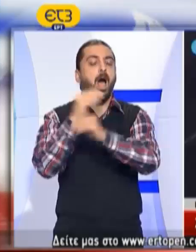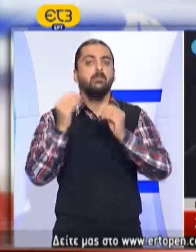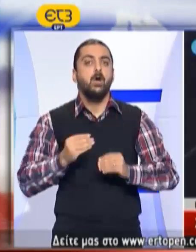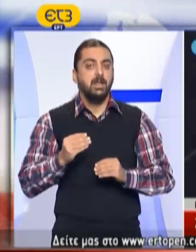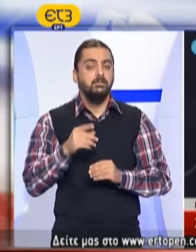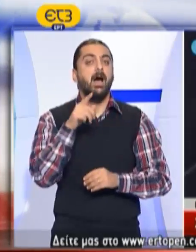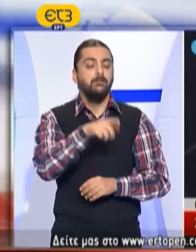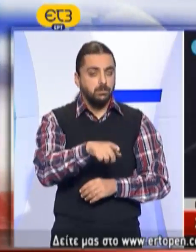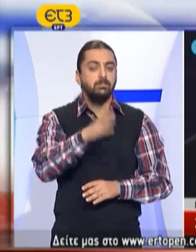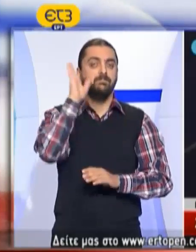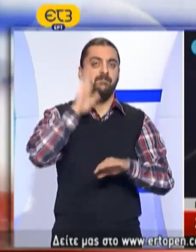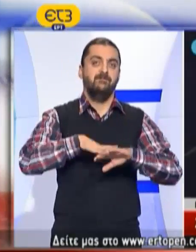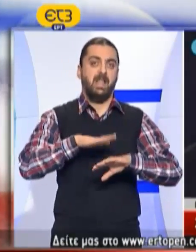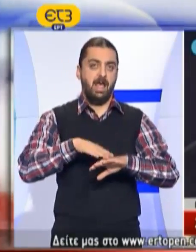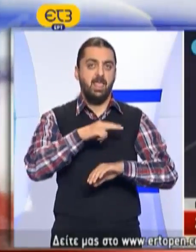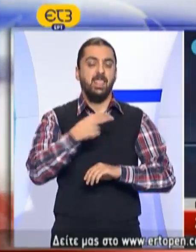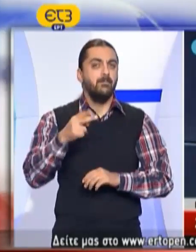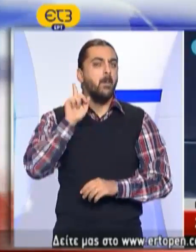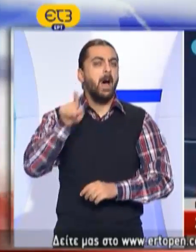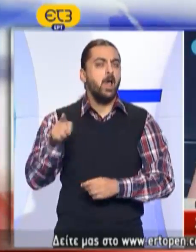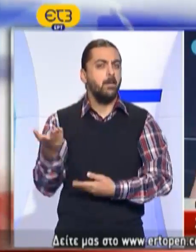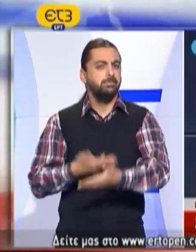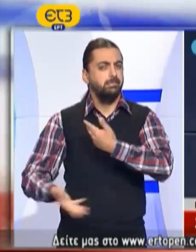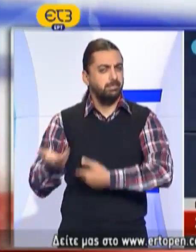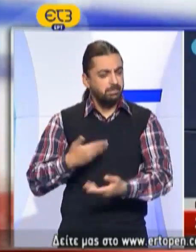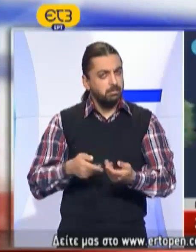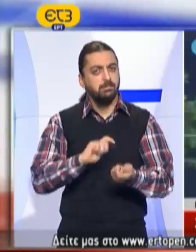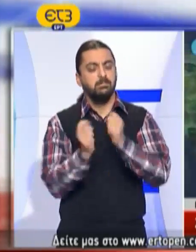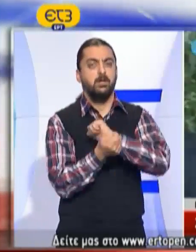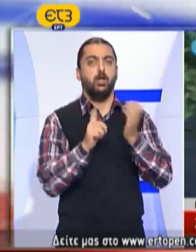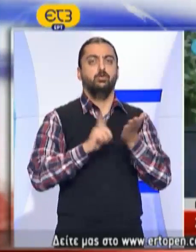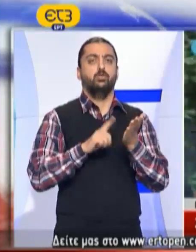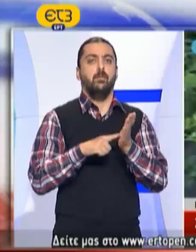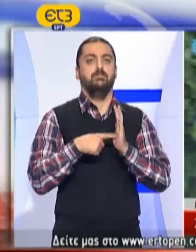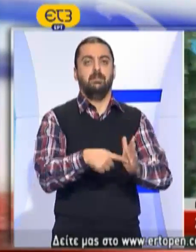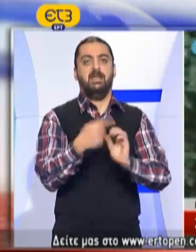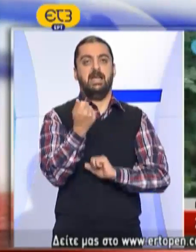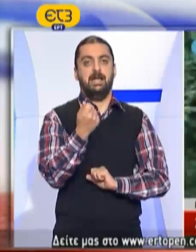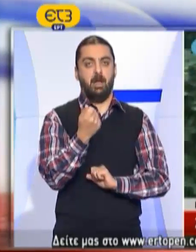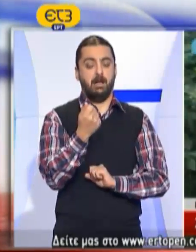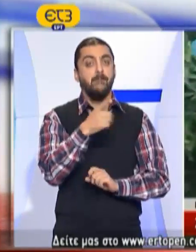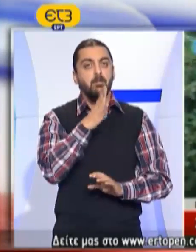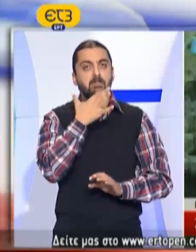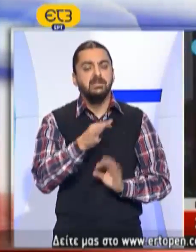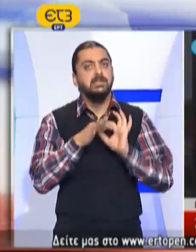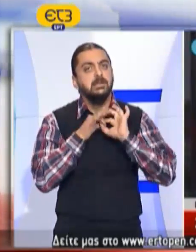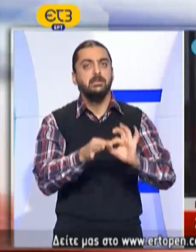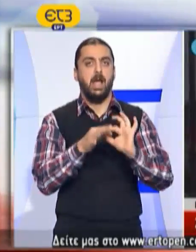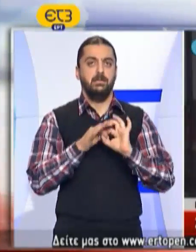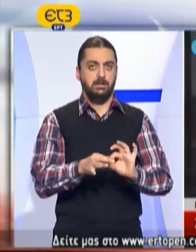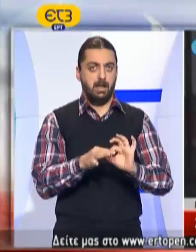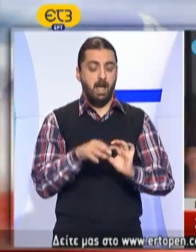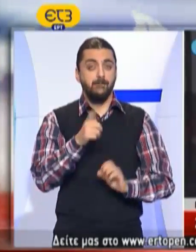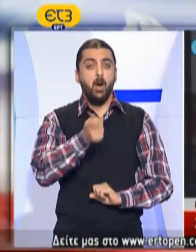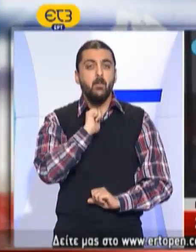της νομιμοποίησης εσόδων από παράνομη δραστηριότητα, κατ' επάγγελμα και κατ' εξακολούθηση. Για τη μεγάλη αυτή υπόθεση πολιτικής